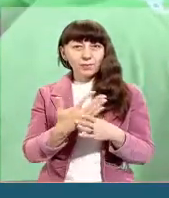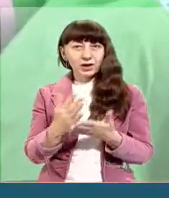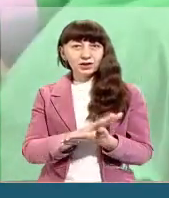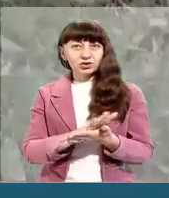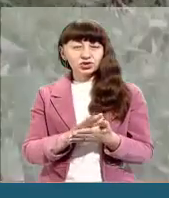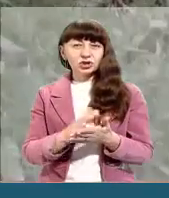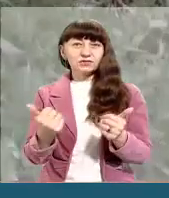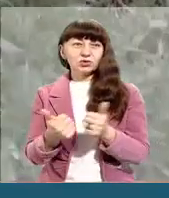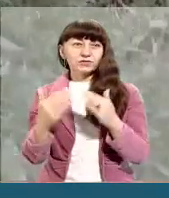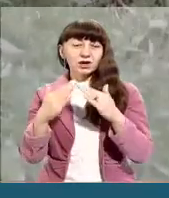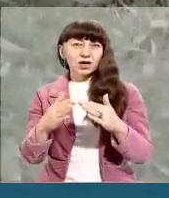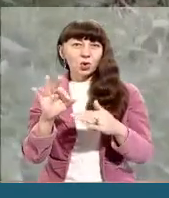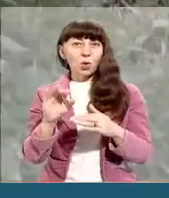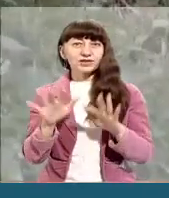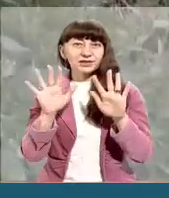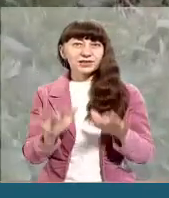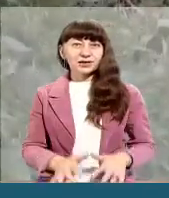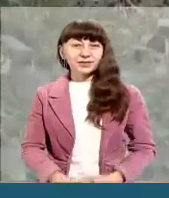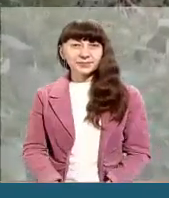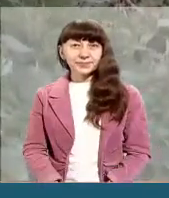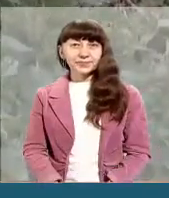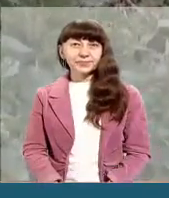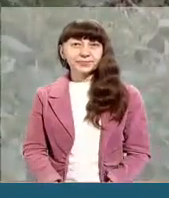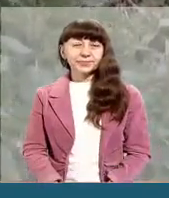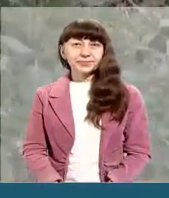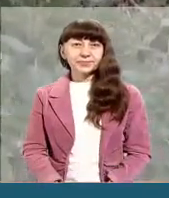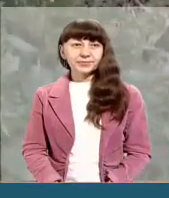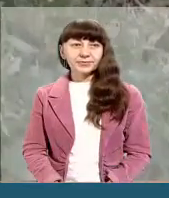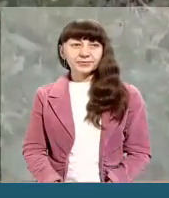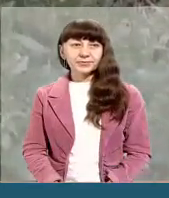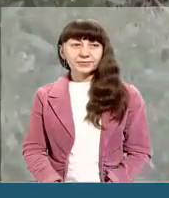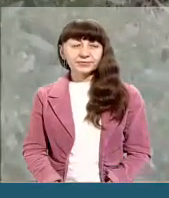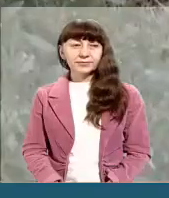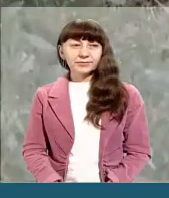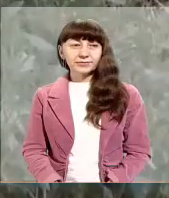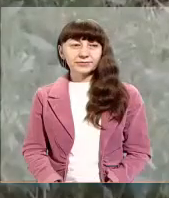очистить дворы односельчан от снега. Айжан Каламбаева, Диар Ахмечен, телеканал «Костанай».